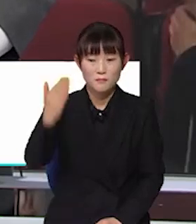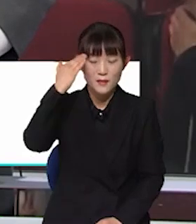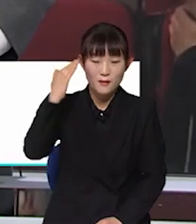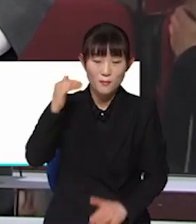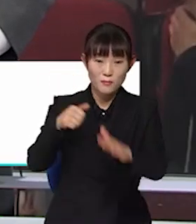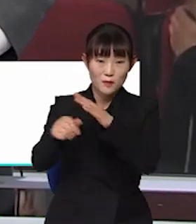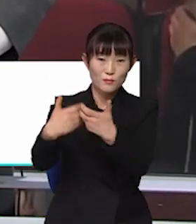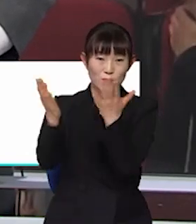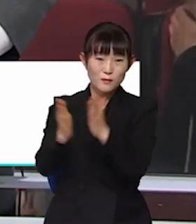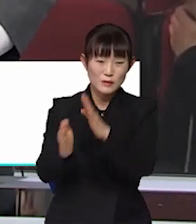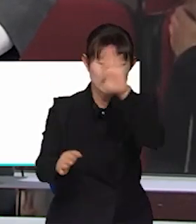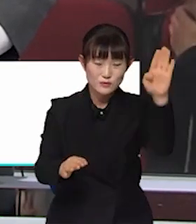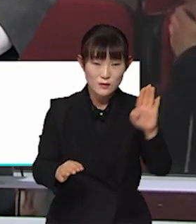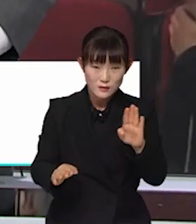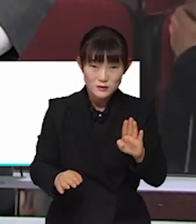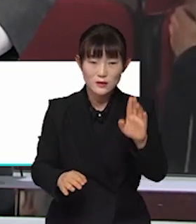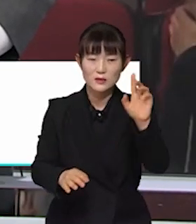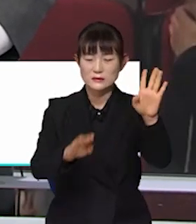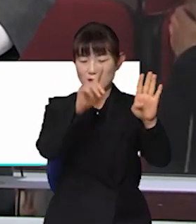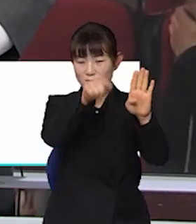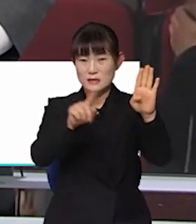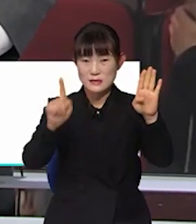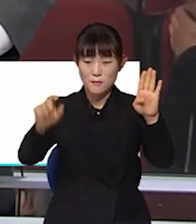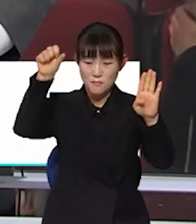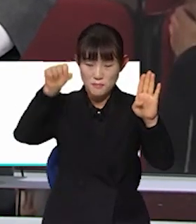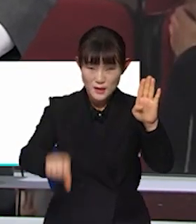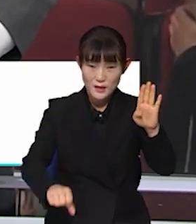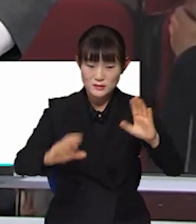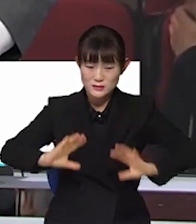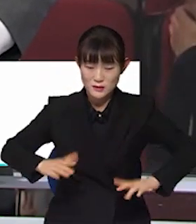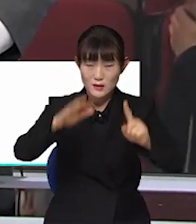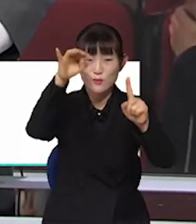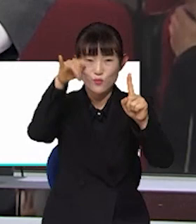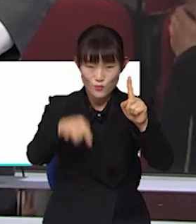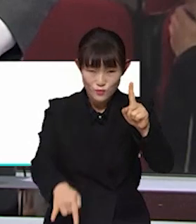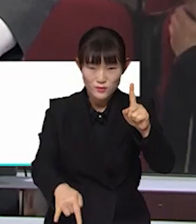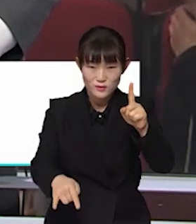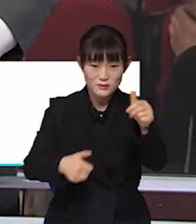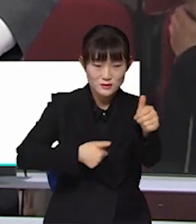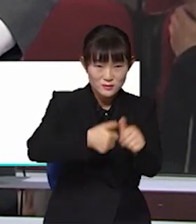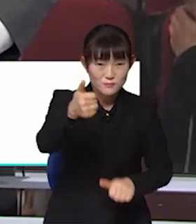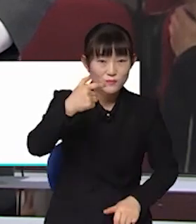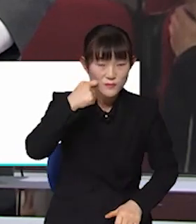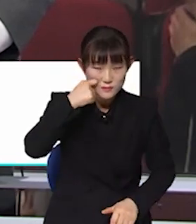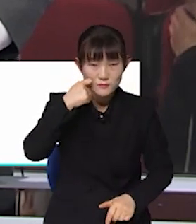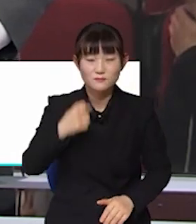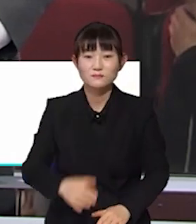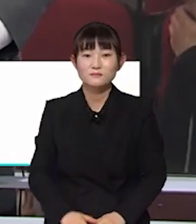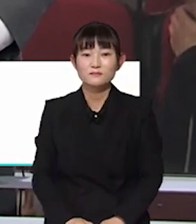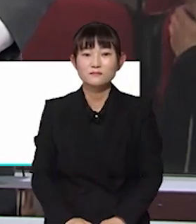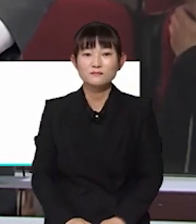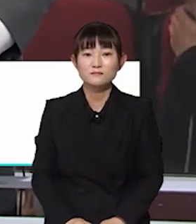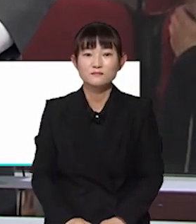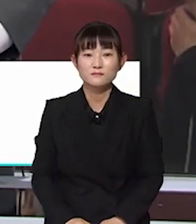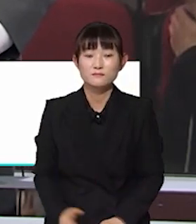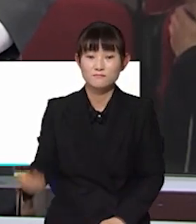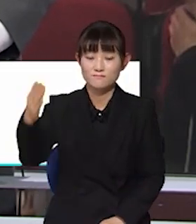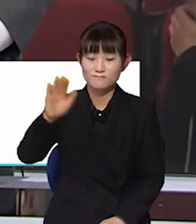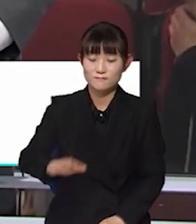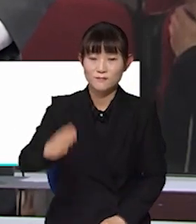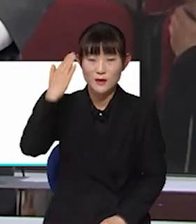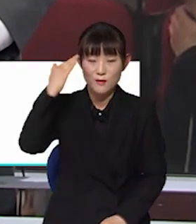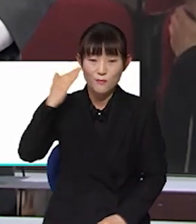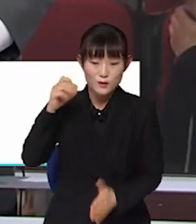대한민국 대표팀이 브라질 대표팀에게 1대4로 패하면서 세계 1위의 벽을 넘지 못했습니다. 하지만